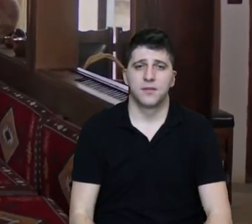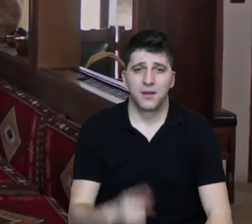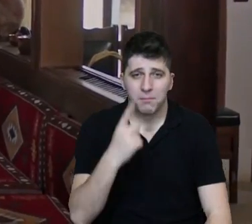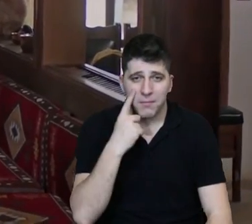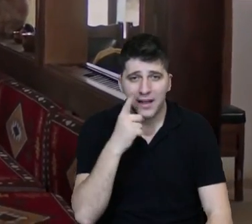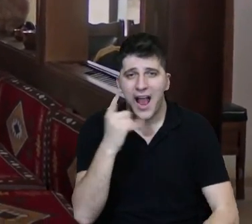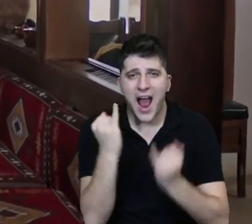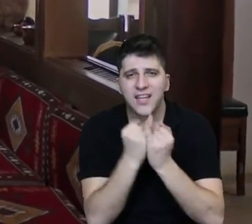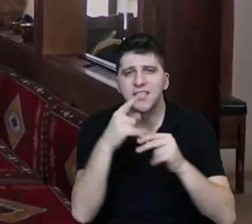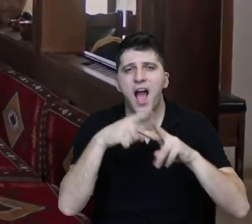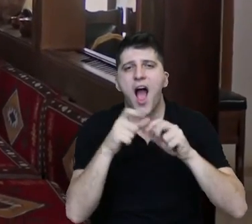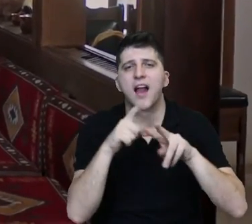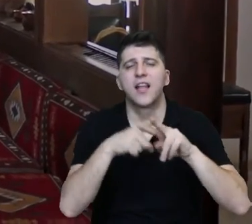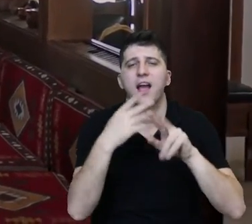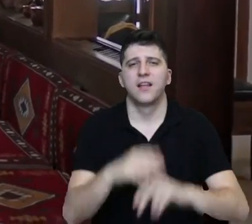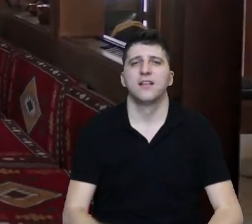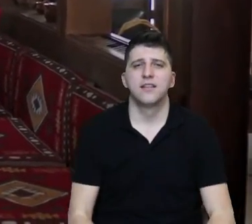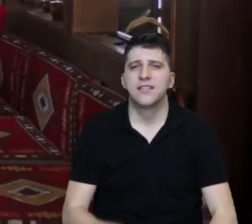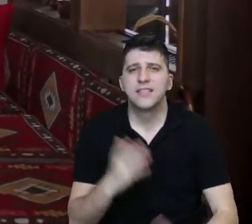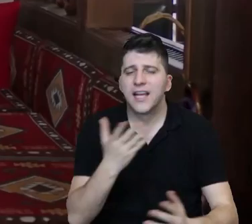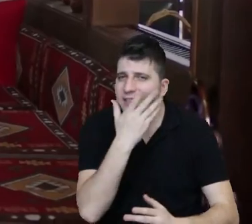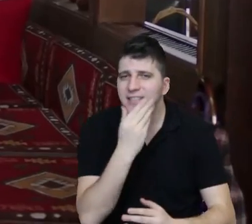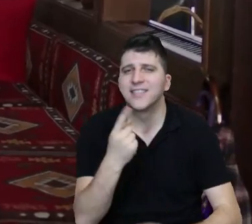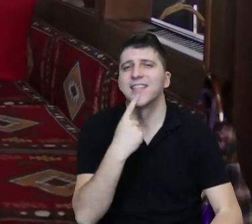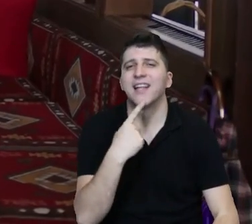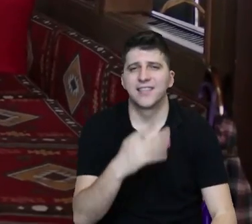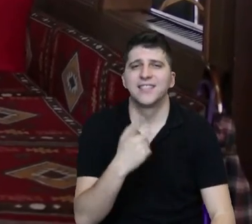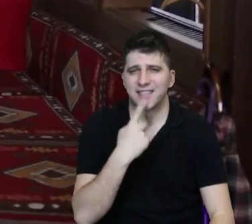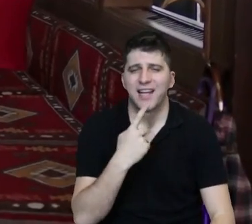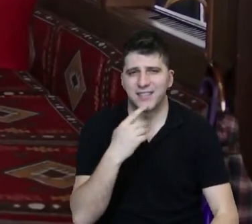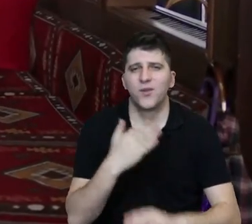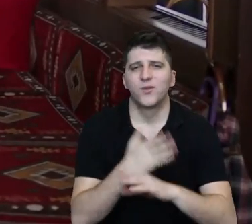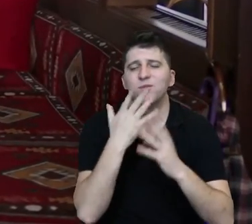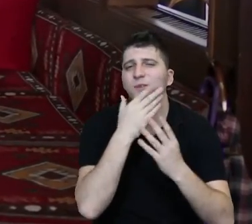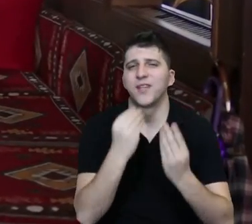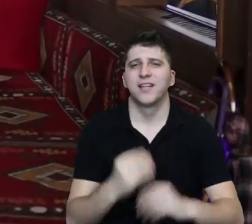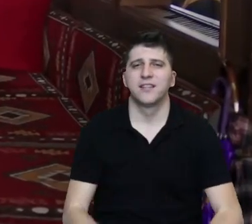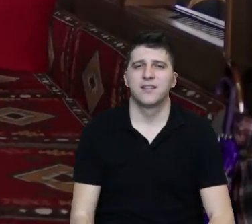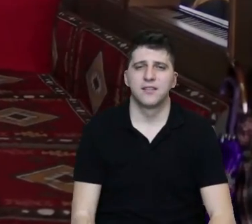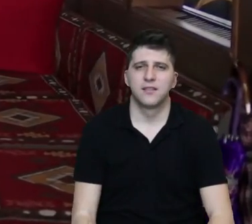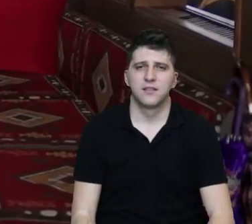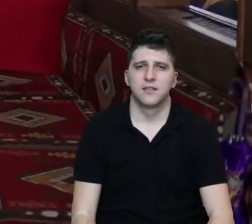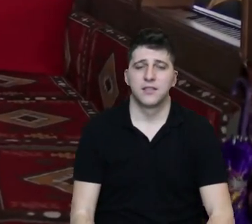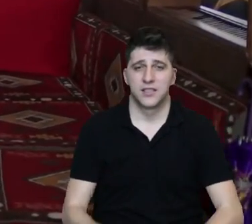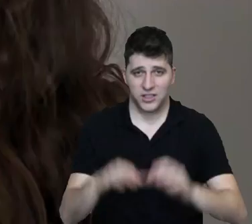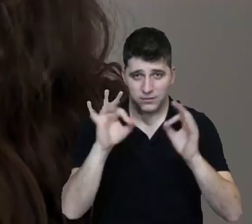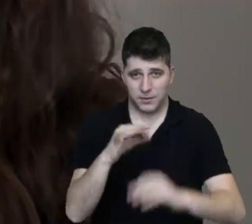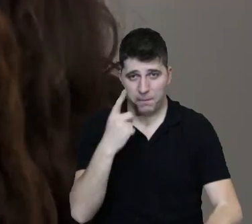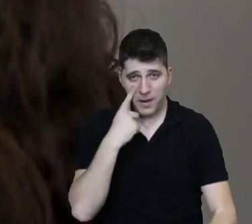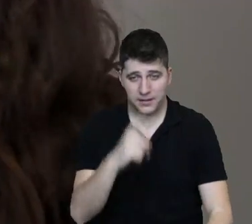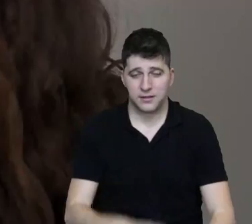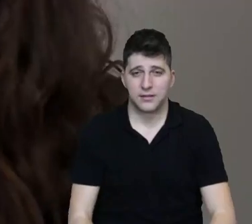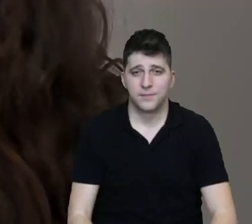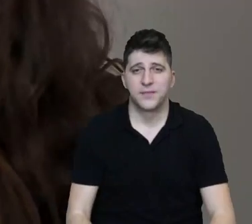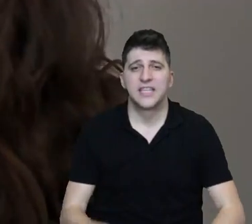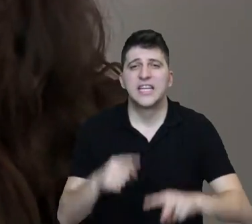bu kardeşimiz Arda. Evdeler. Nasıl? Çok tatlı. Çok tatlı değil mi? Çok güzel. Aysu fotoğrafı aldı. Şimdi bakın,